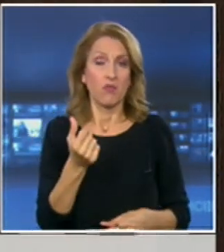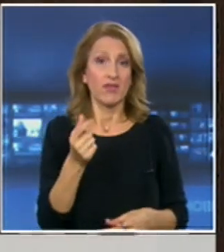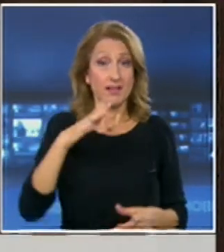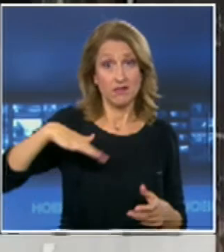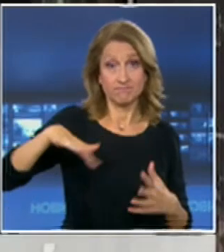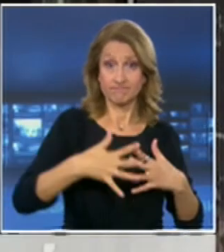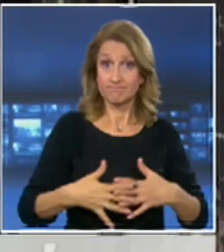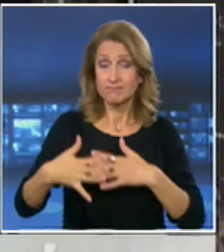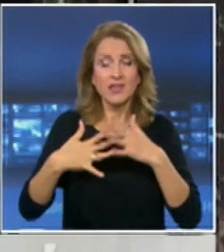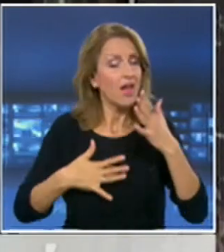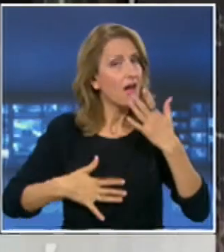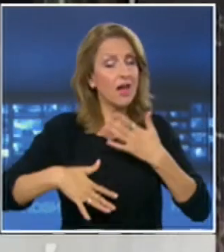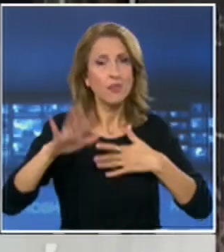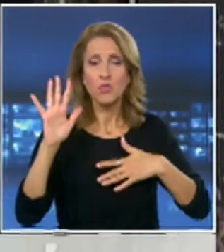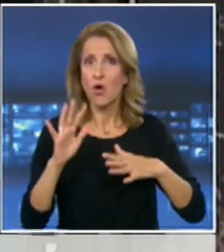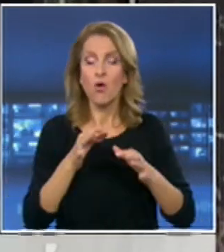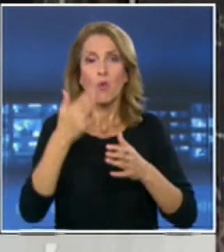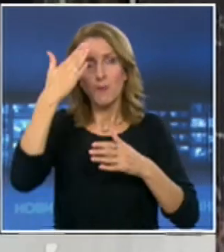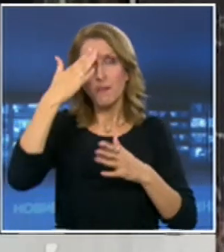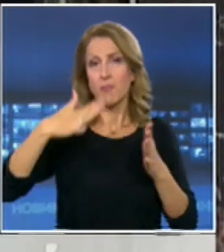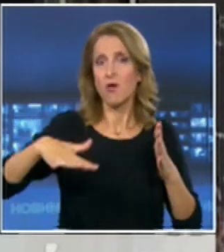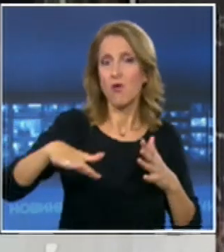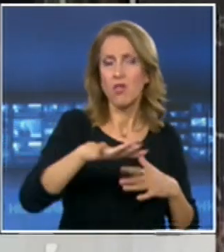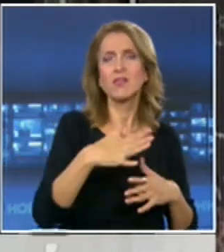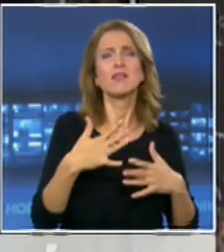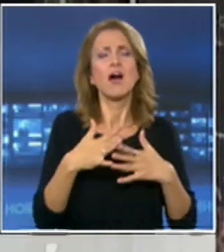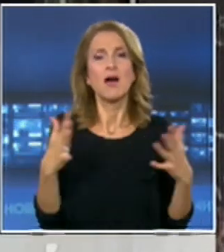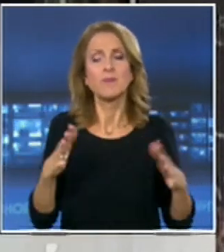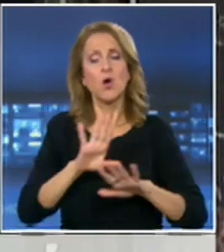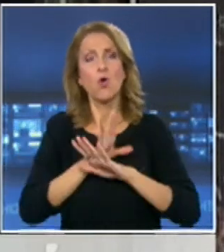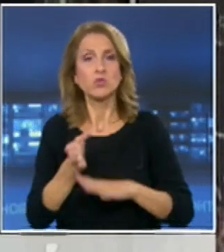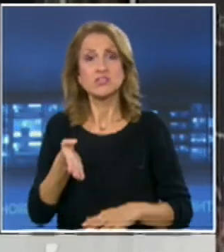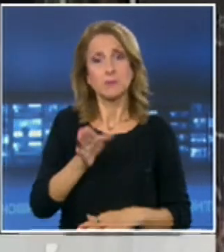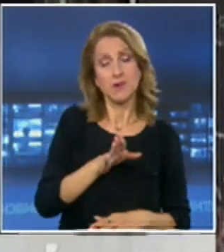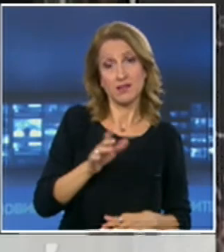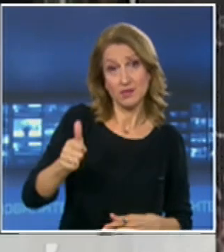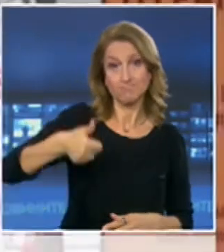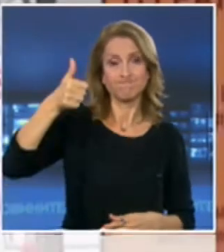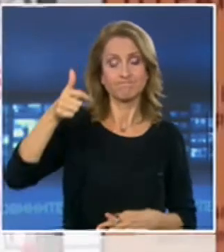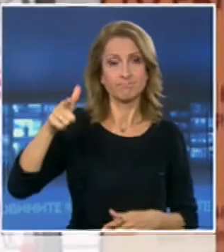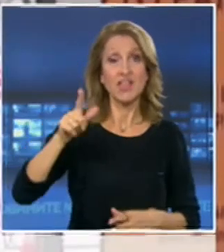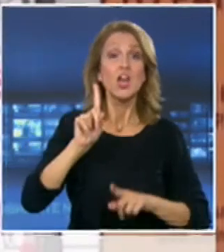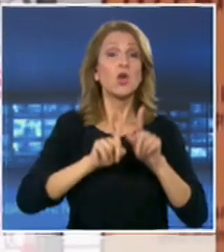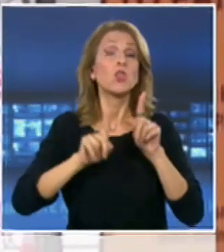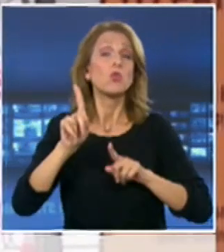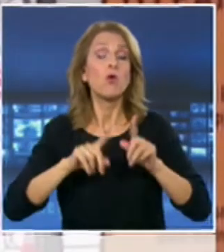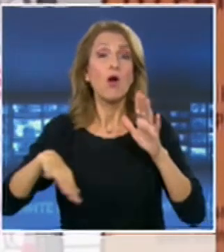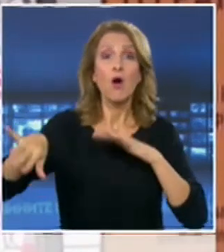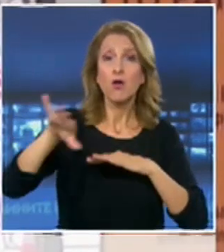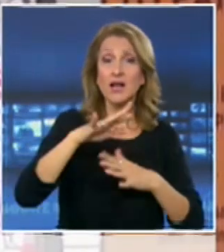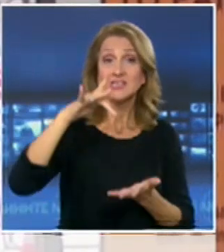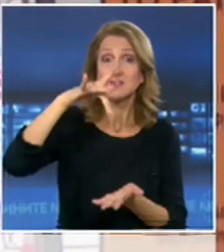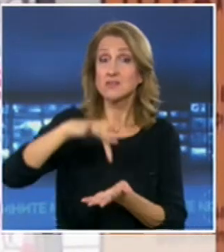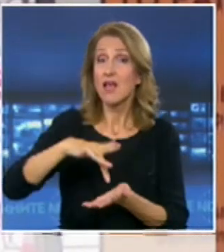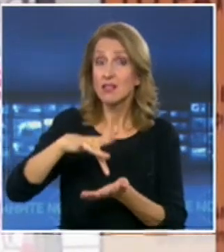най-голям брой болни и най-голям брой смъртни случаи в сравнение с всяка с друга държава по света. Нью-Йорк, който беше център на